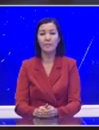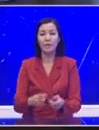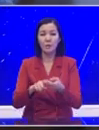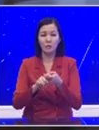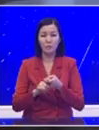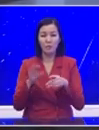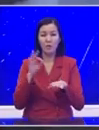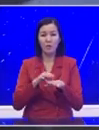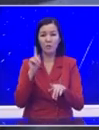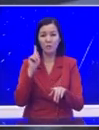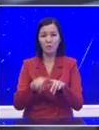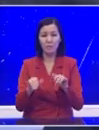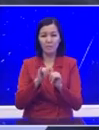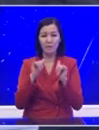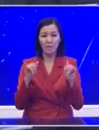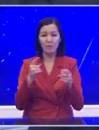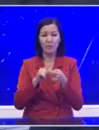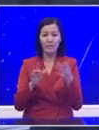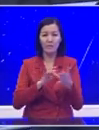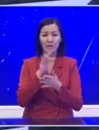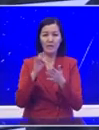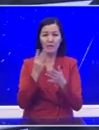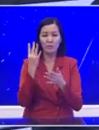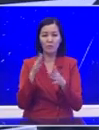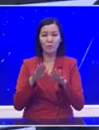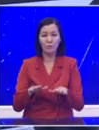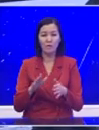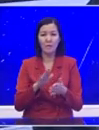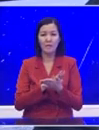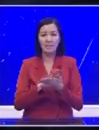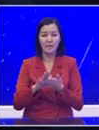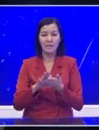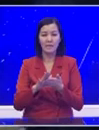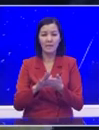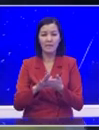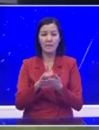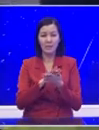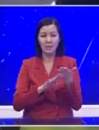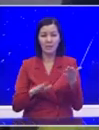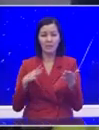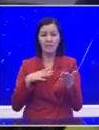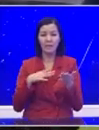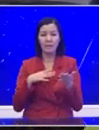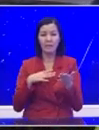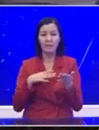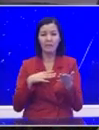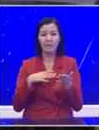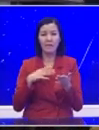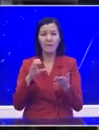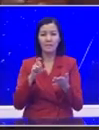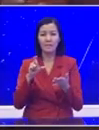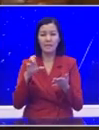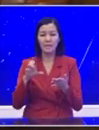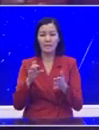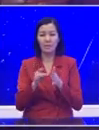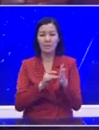аурудың жылдам таралуына байланысты қазір қалаға кіретін төрт нүктеде санитарлық жұмыстар үзілсіз жүргізіліп жатыр. Арнайы СЕС мамандары, жедел